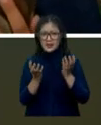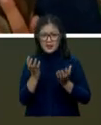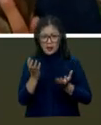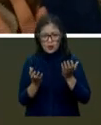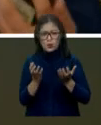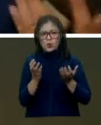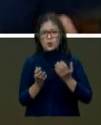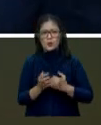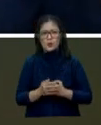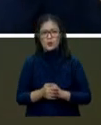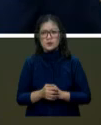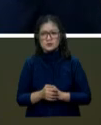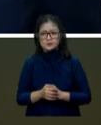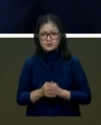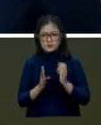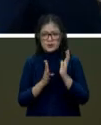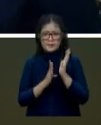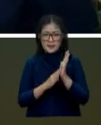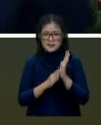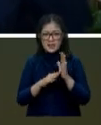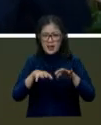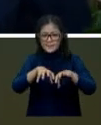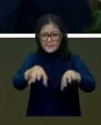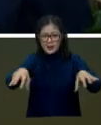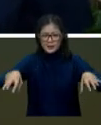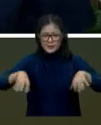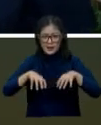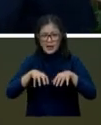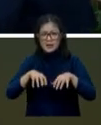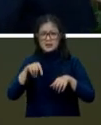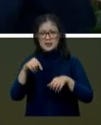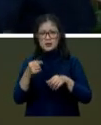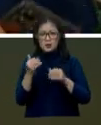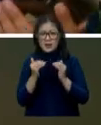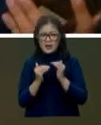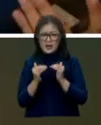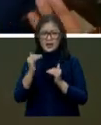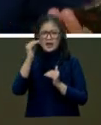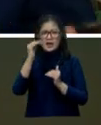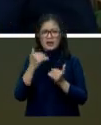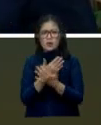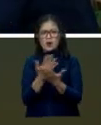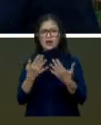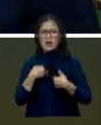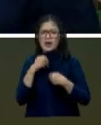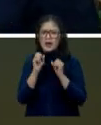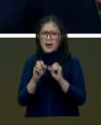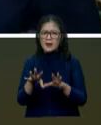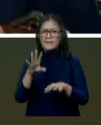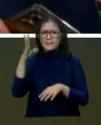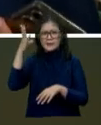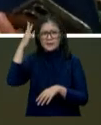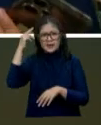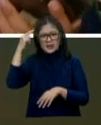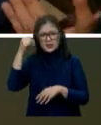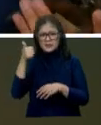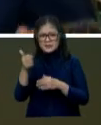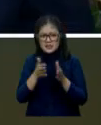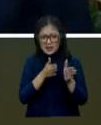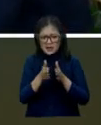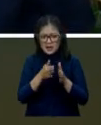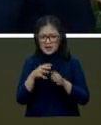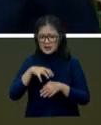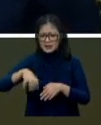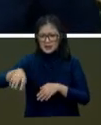untuk masalah kenaikan harga tadi juga sejumlah pedagang dan Mas masarakat menyampaikan agar pemerintah bisa segera menekan harga-harga komoditas